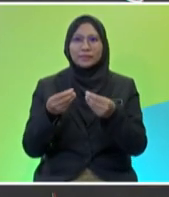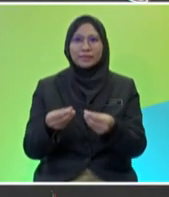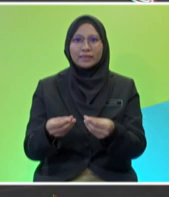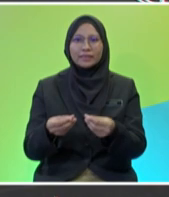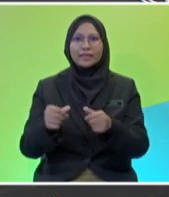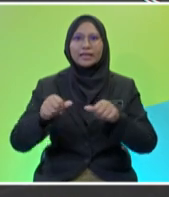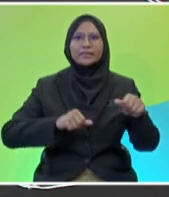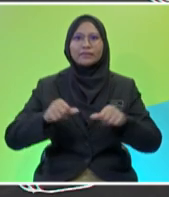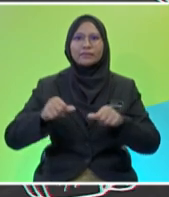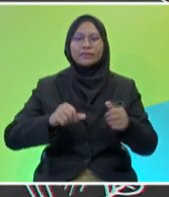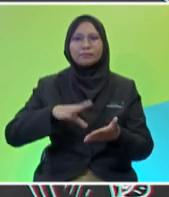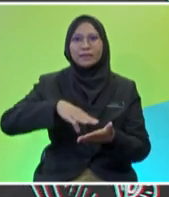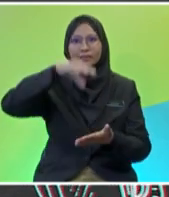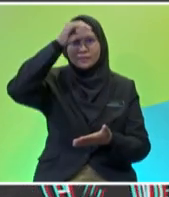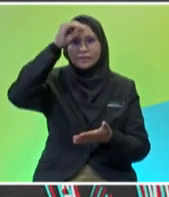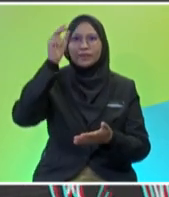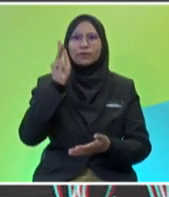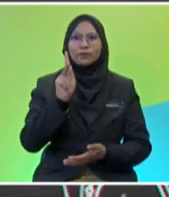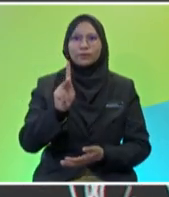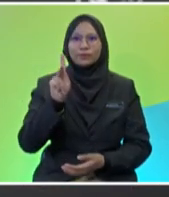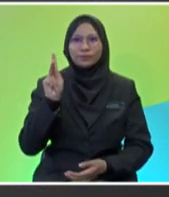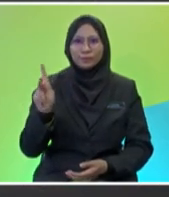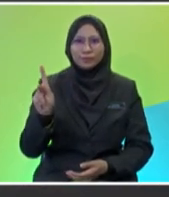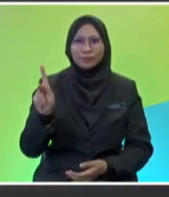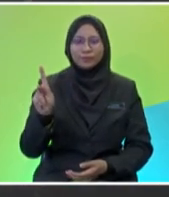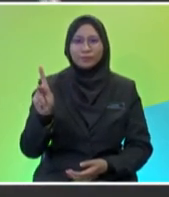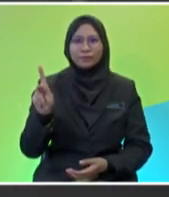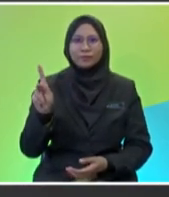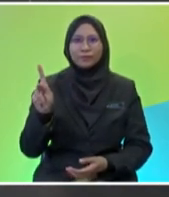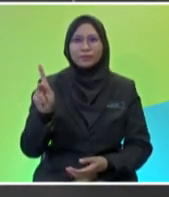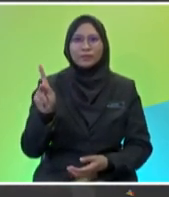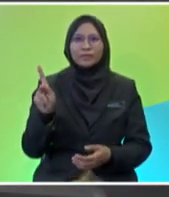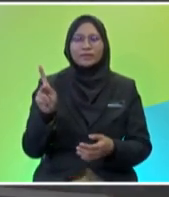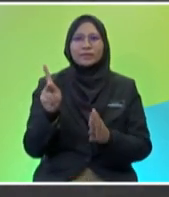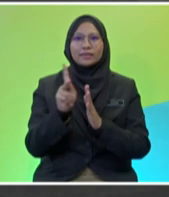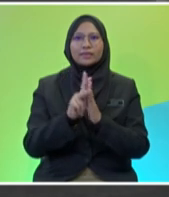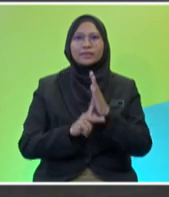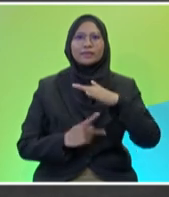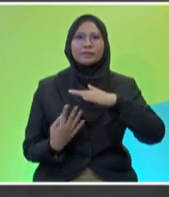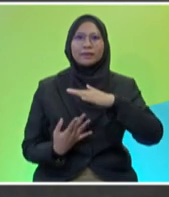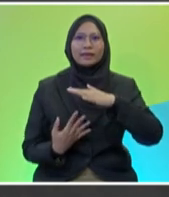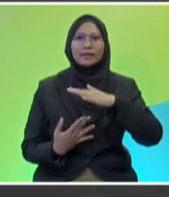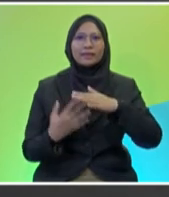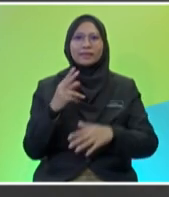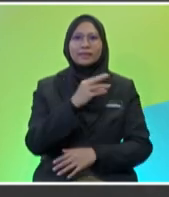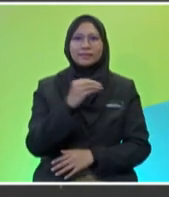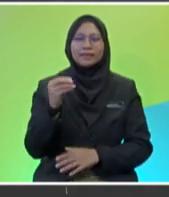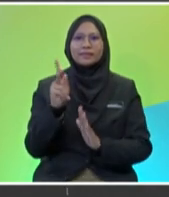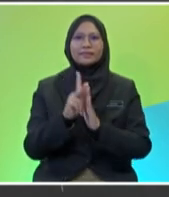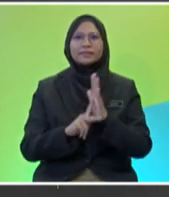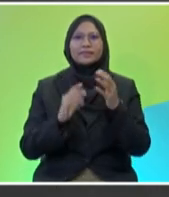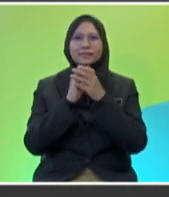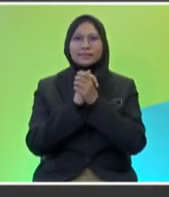activity kogriculum Oke keselamatan kebakaran di peringkat sekolah jadi modul ini diberikan kepada murid-murid